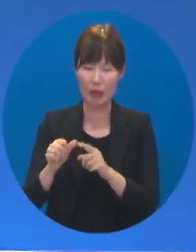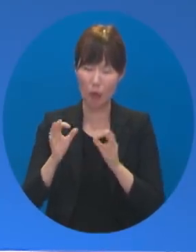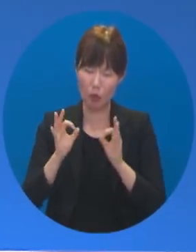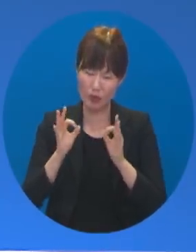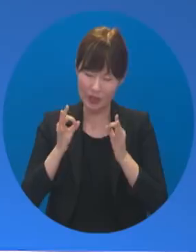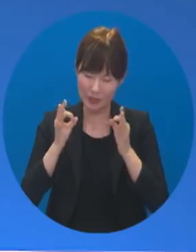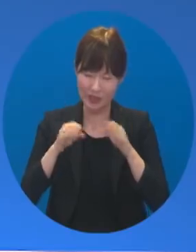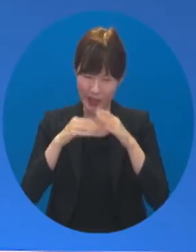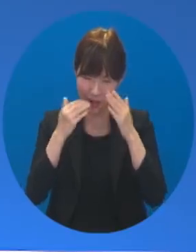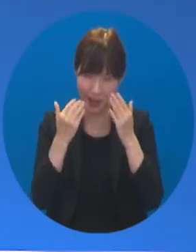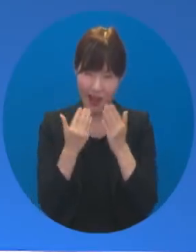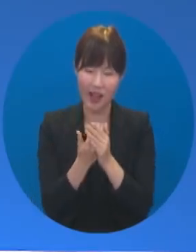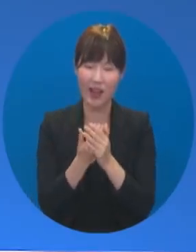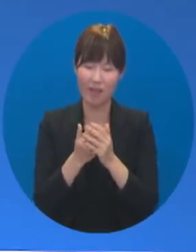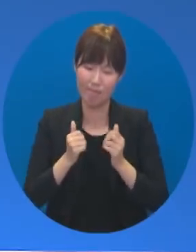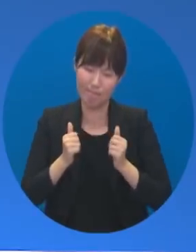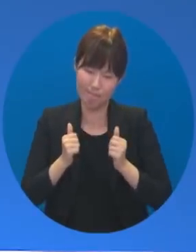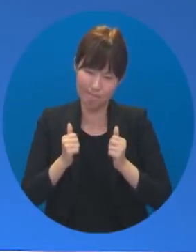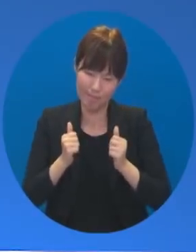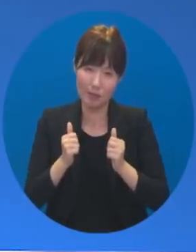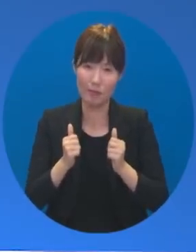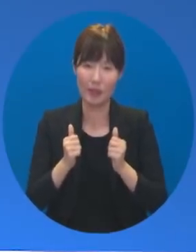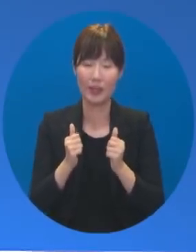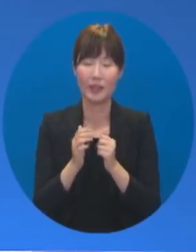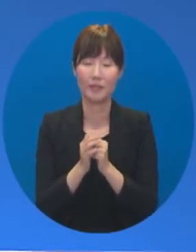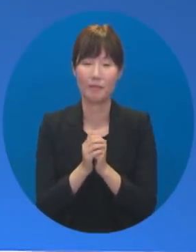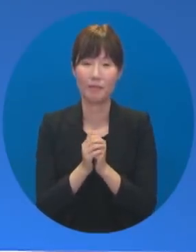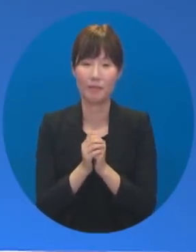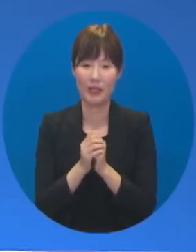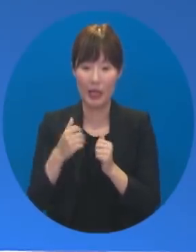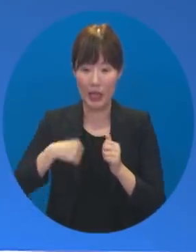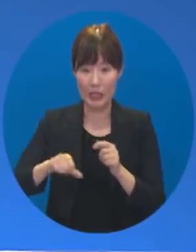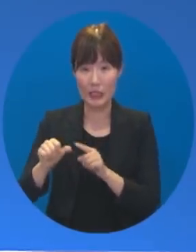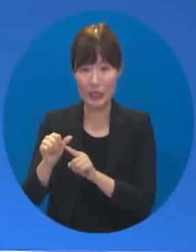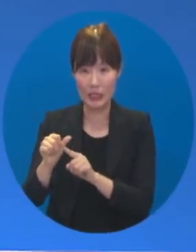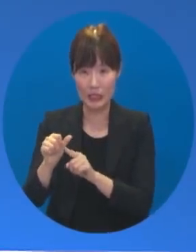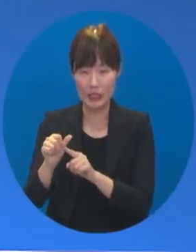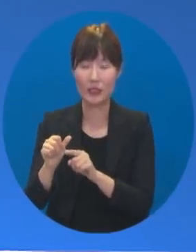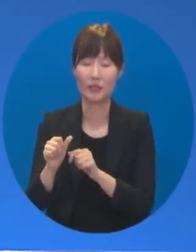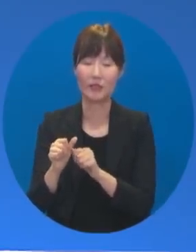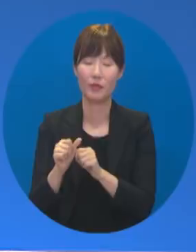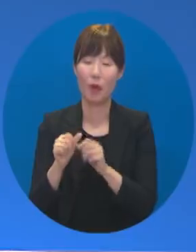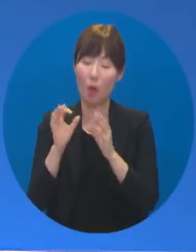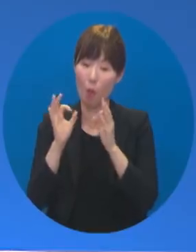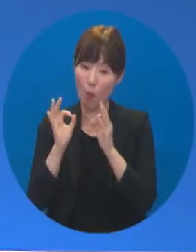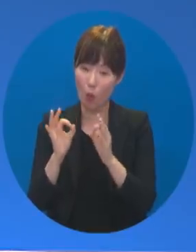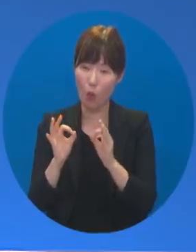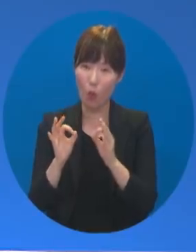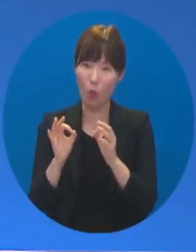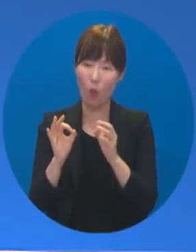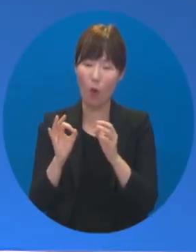다해서 원기와 함께 했고 원기를 보았고 모든